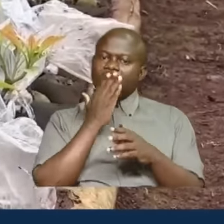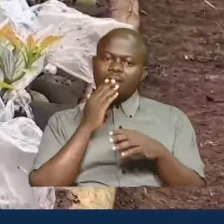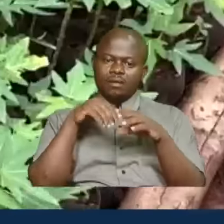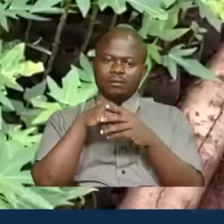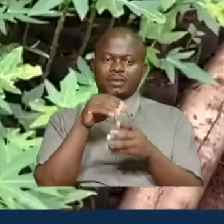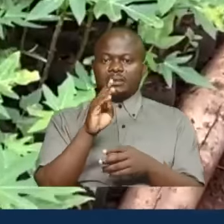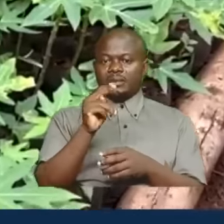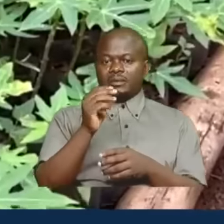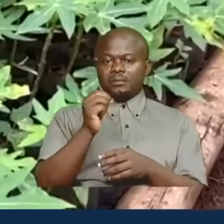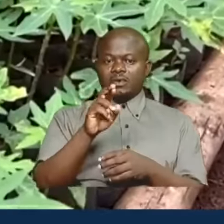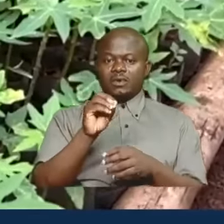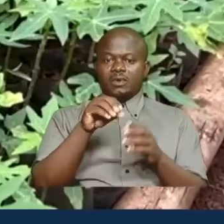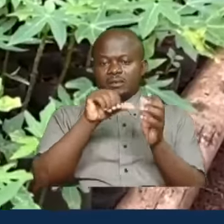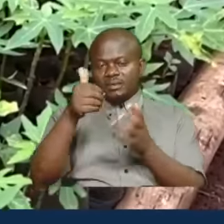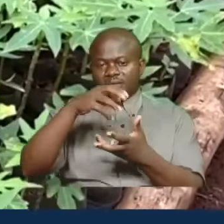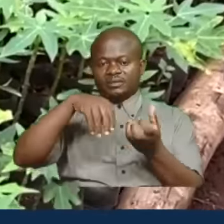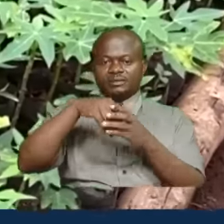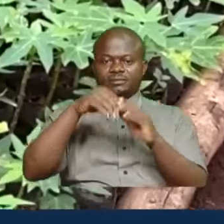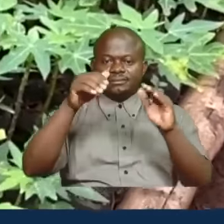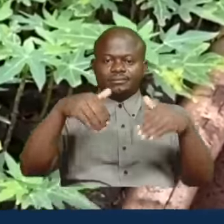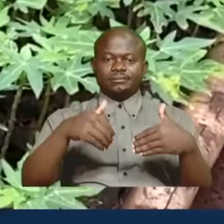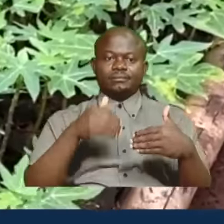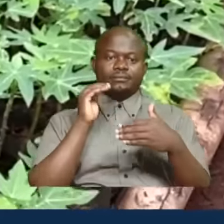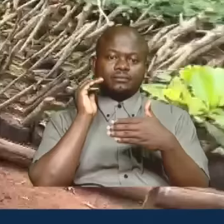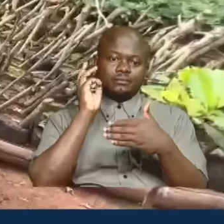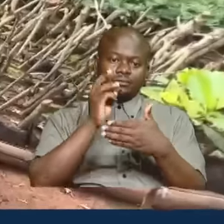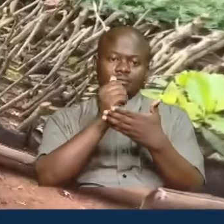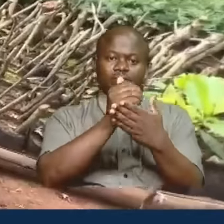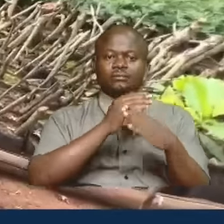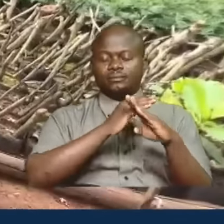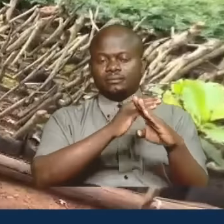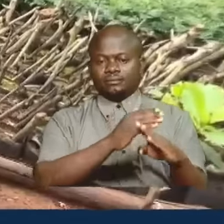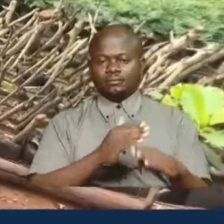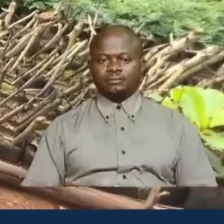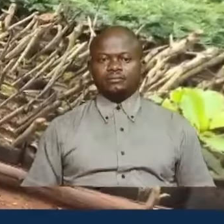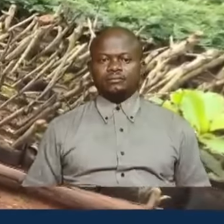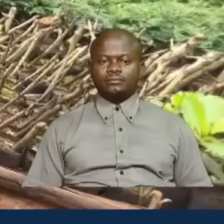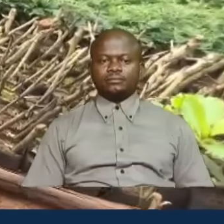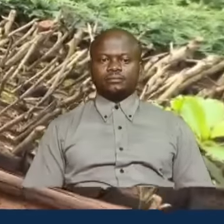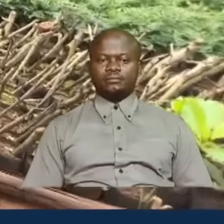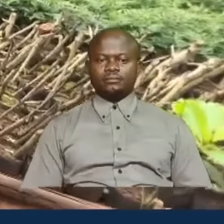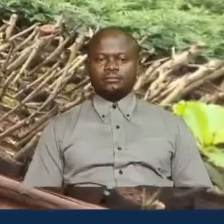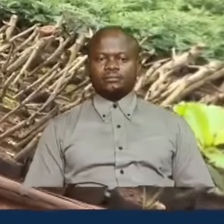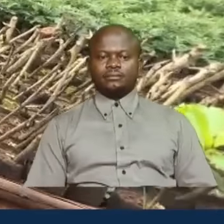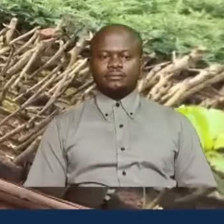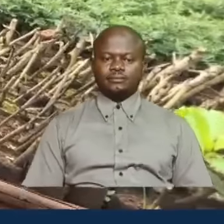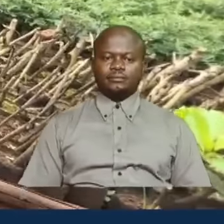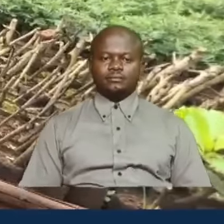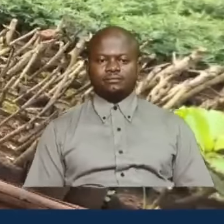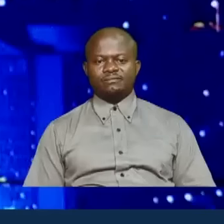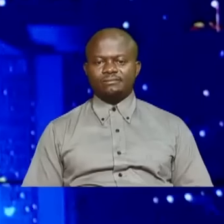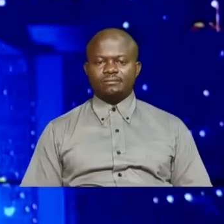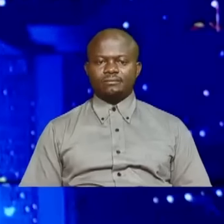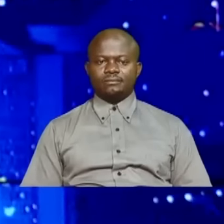n'ibinyomoro ndetse n'ibindi bivangwa n'imyaka bizafasha gukumira isuri. Pasco Nshimiyimana mu karere ka Rusizi.